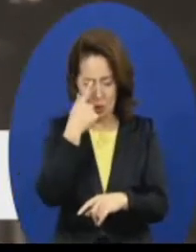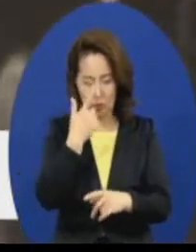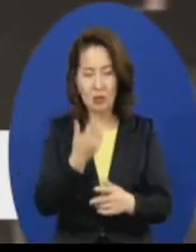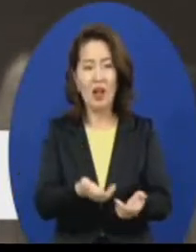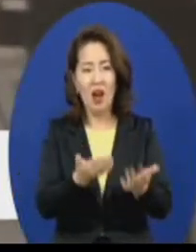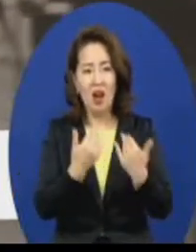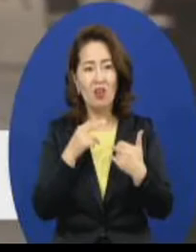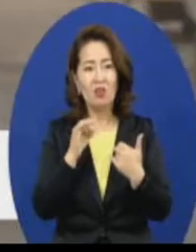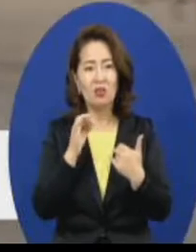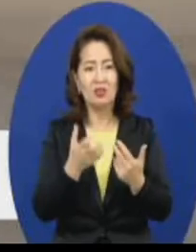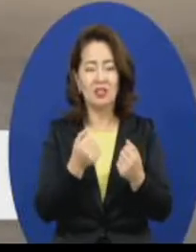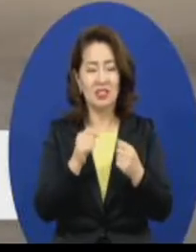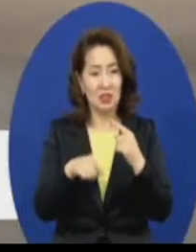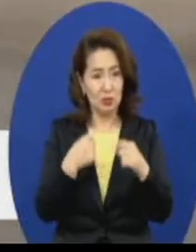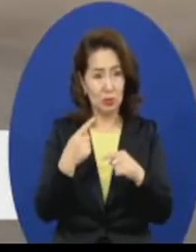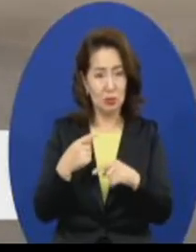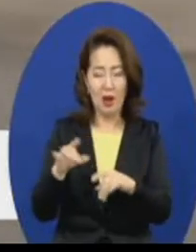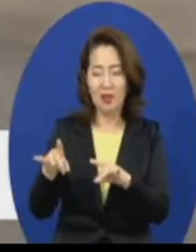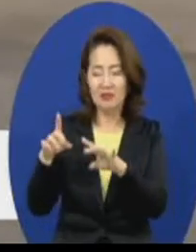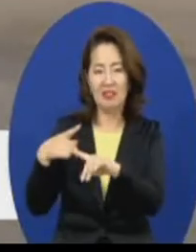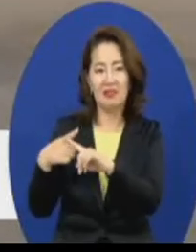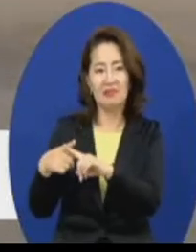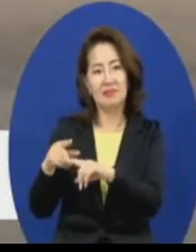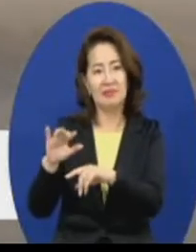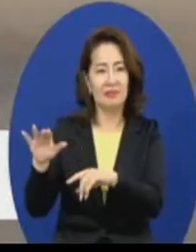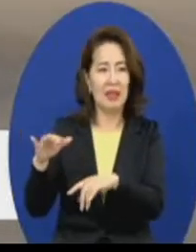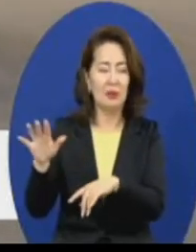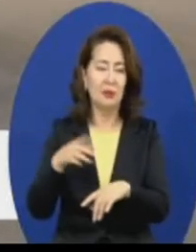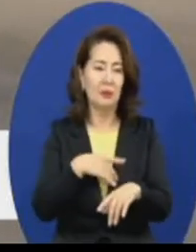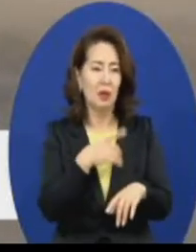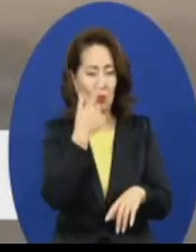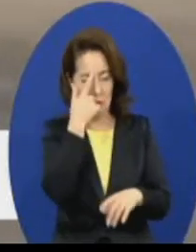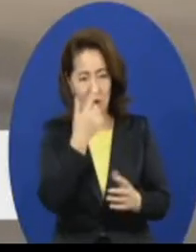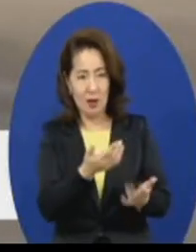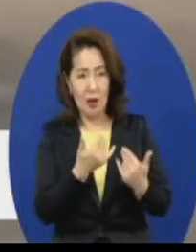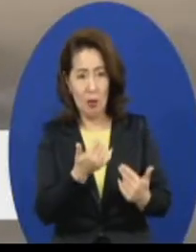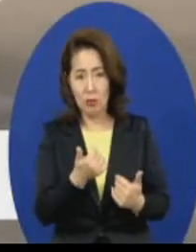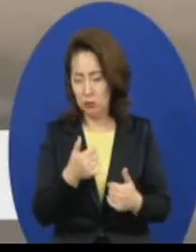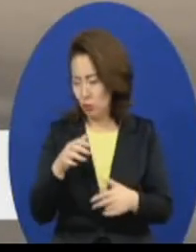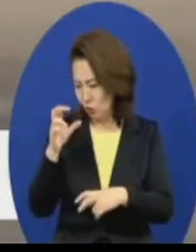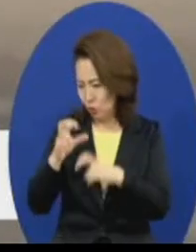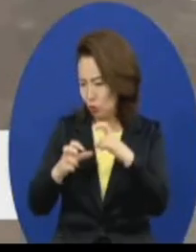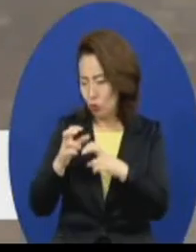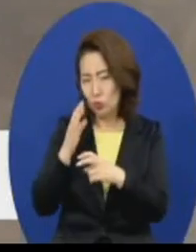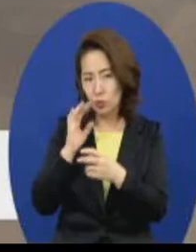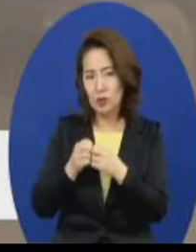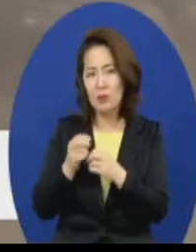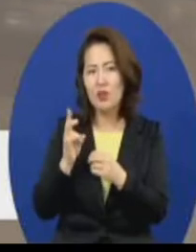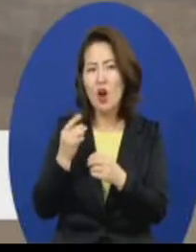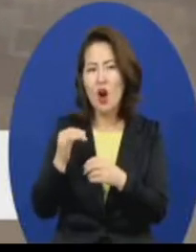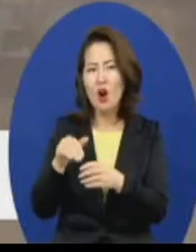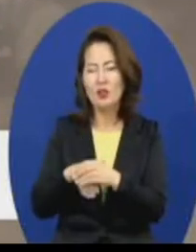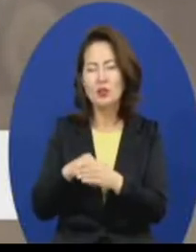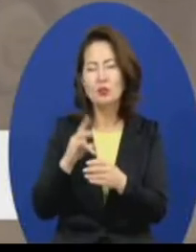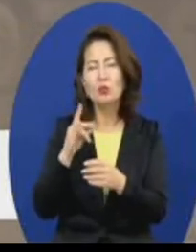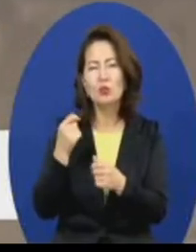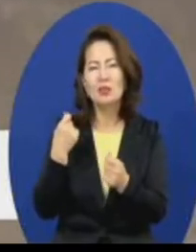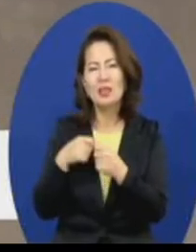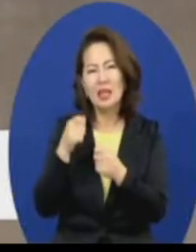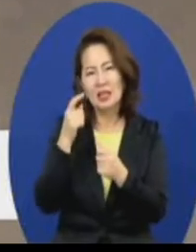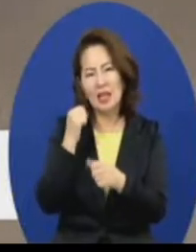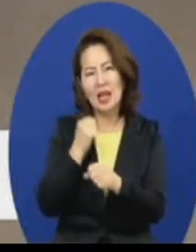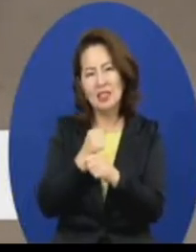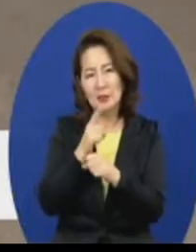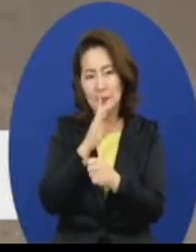манай улсын коксчх нүүрсний экспортод эргээр нөлөөлж эхэлсэн юм. Цаашид нүүрс боловсруулах үйлдвэрч нэмэгдсэн өртөг шингээж нүүрсээ